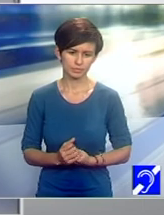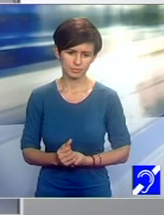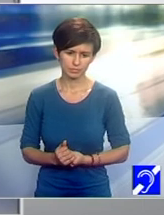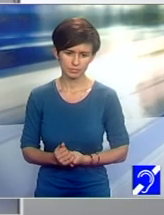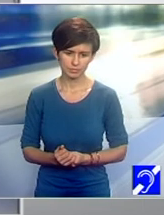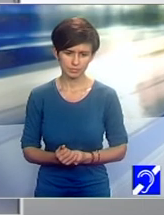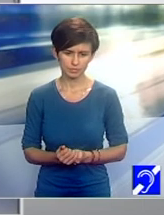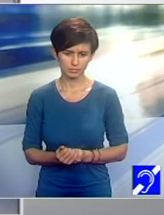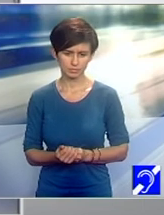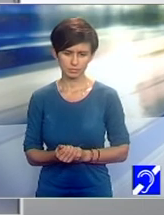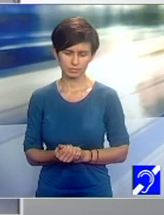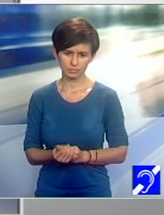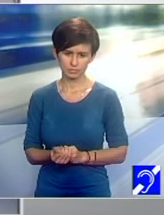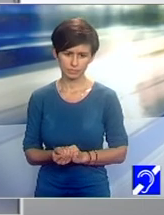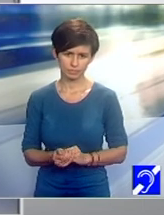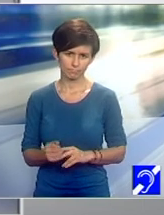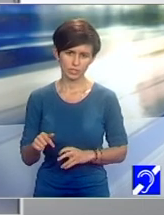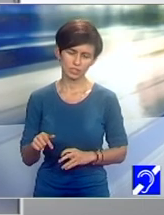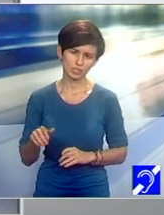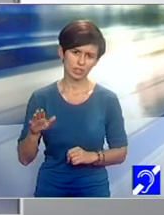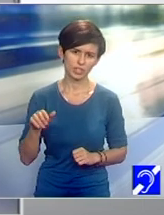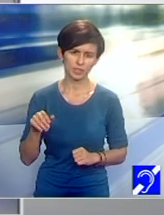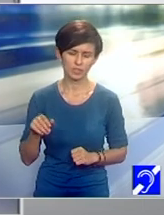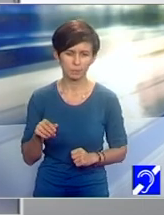cu perspectivă la această